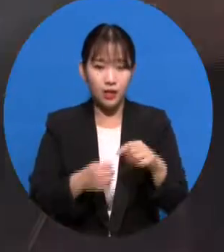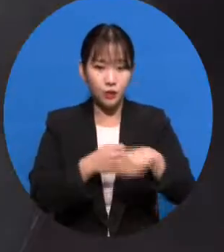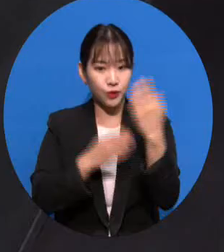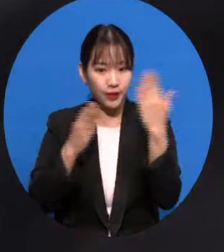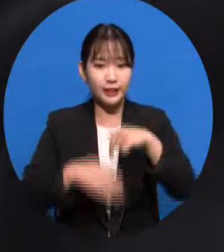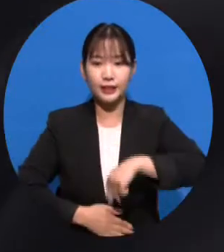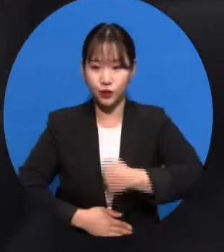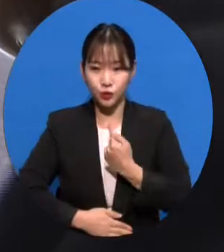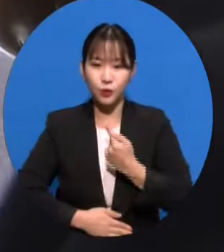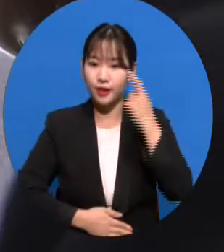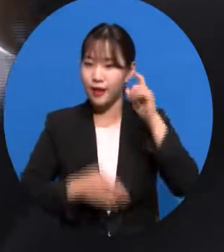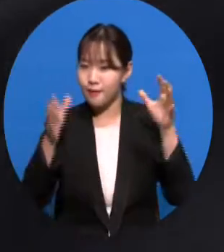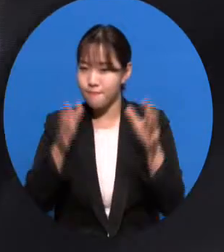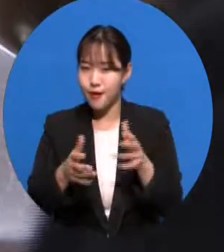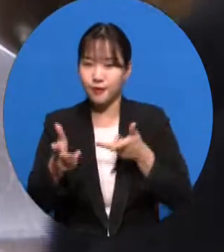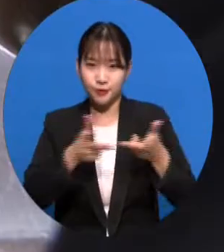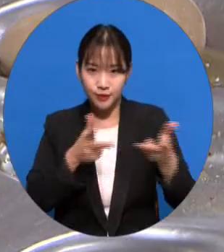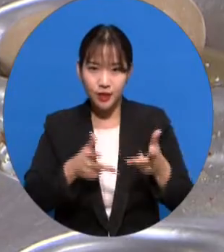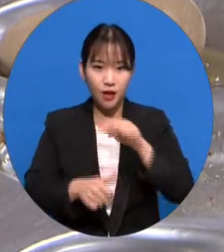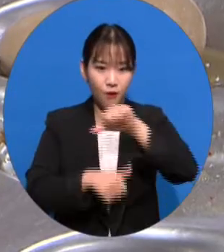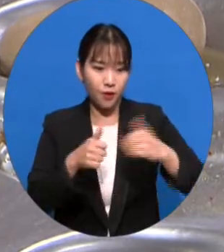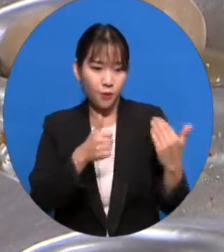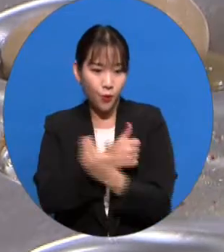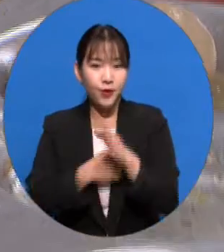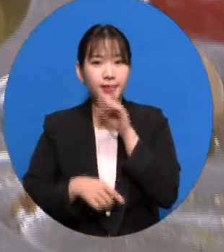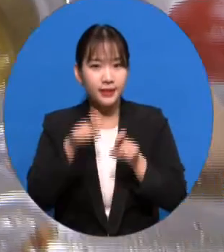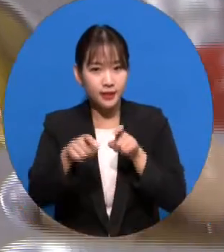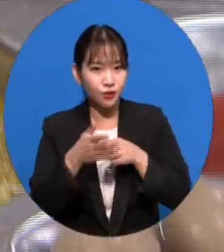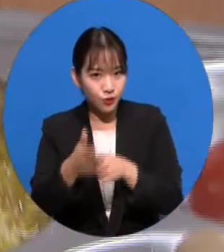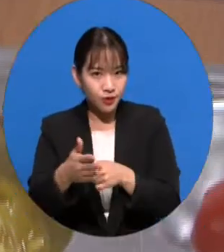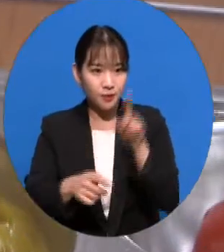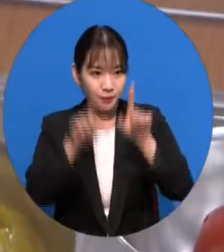초등학생들이 자발적으로 의견을 모으고 조정해 환경보호를